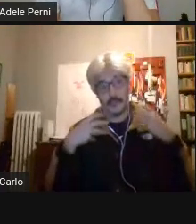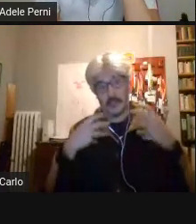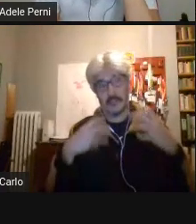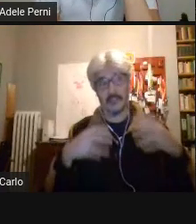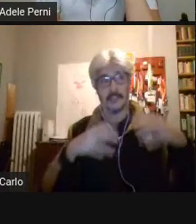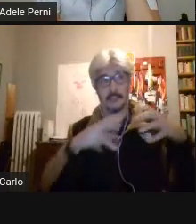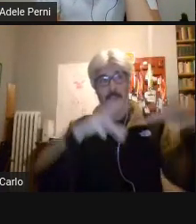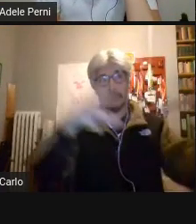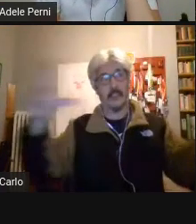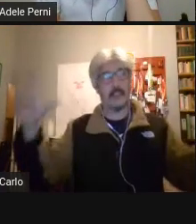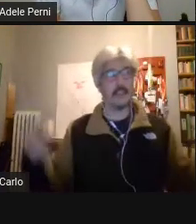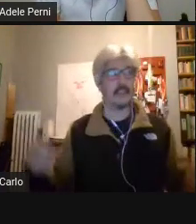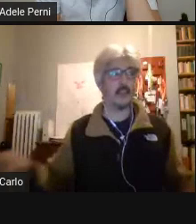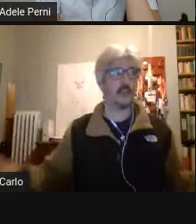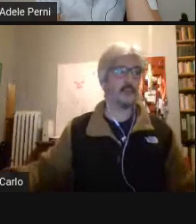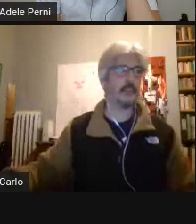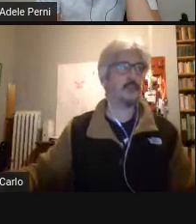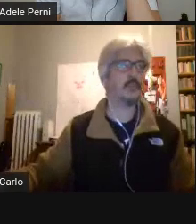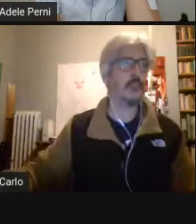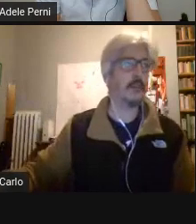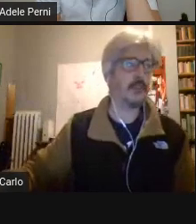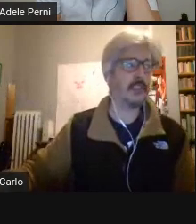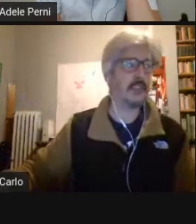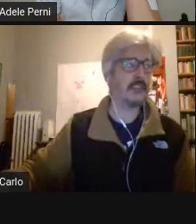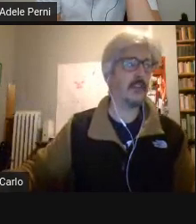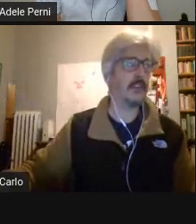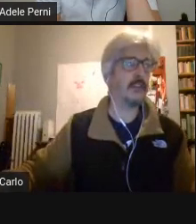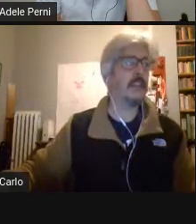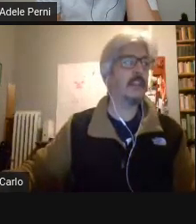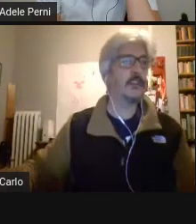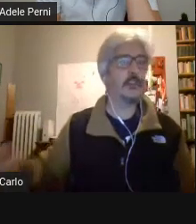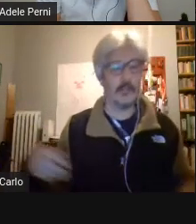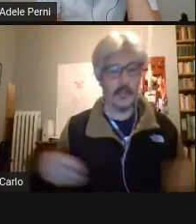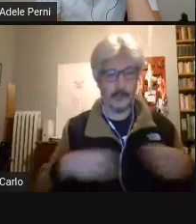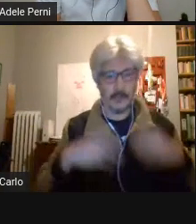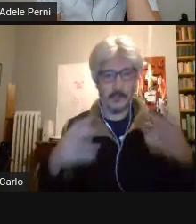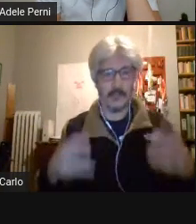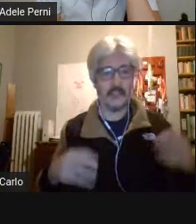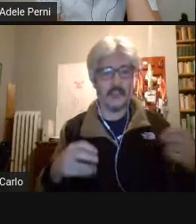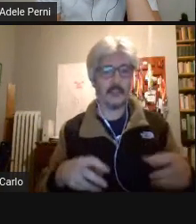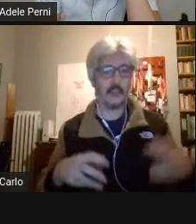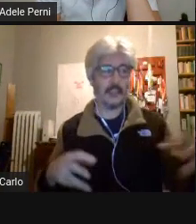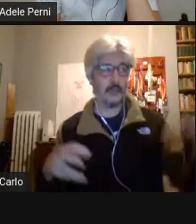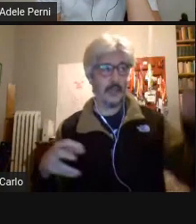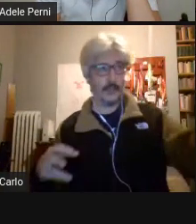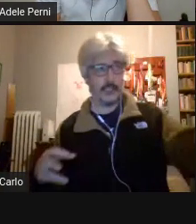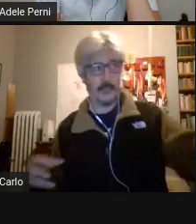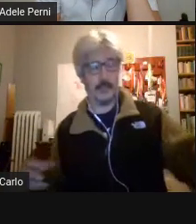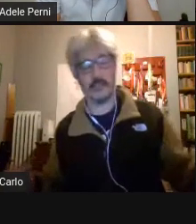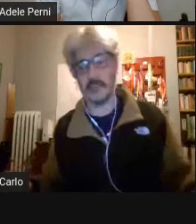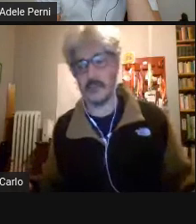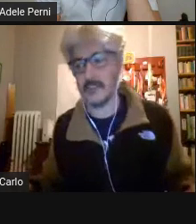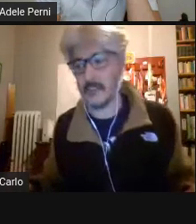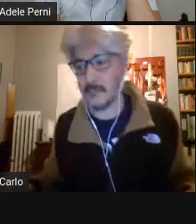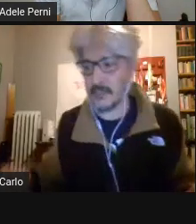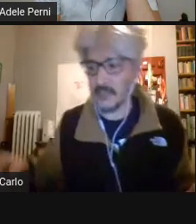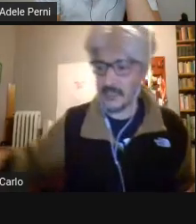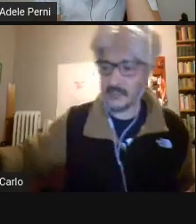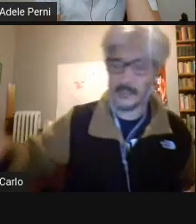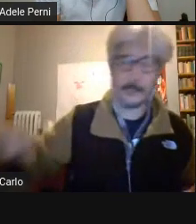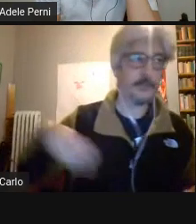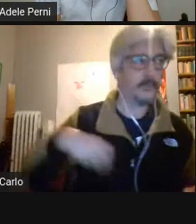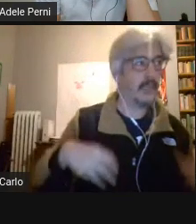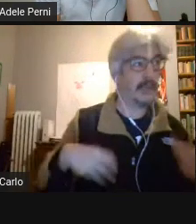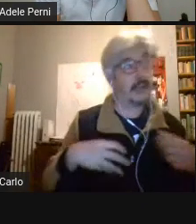muove solo la testa e si era costituita tutta una postazione noi cominciamo a costruire questo evento dove da un lato chiediamo alle persone con disabilità